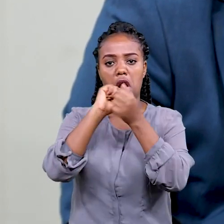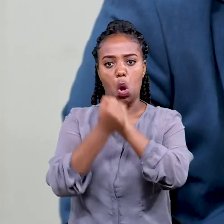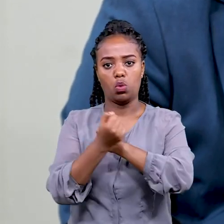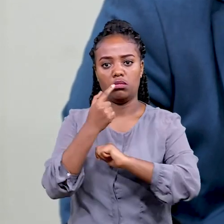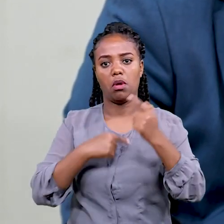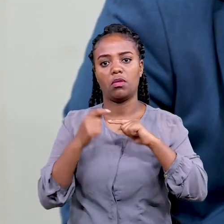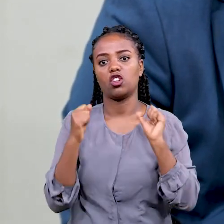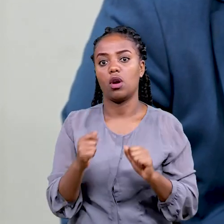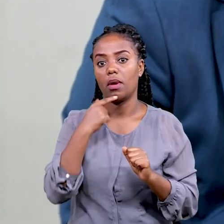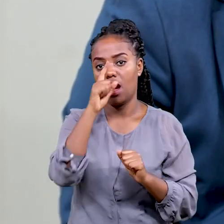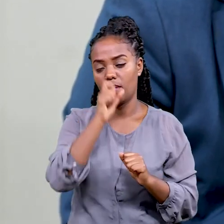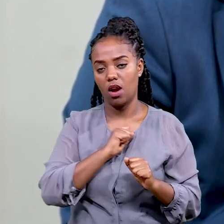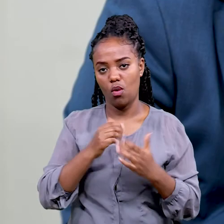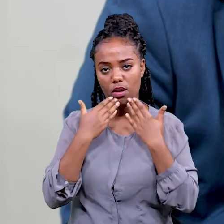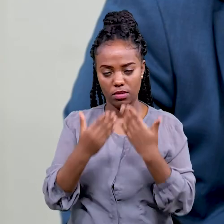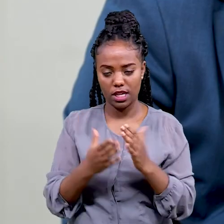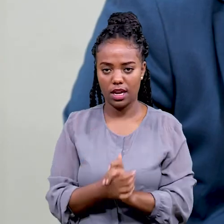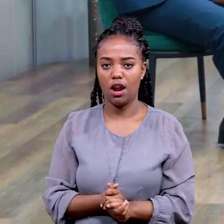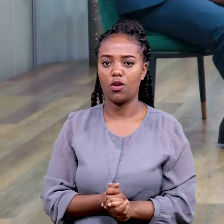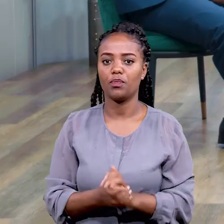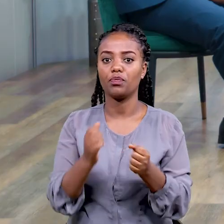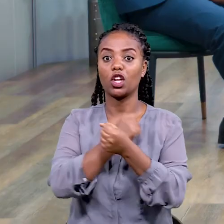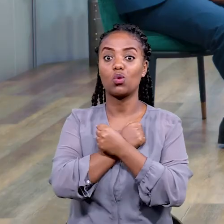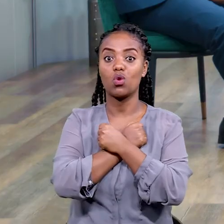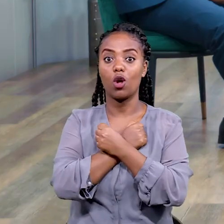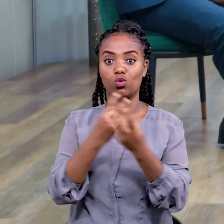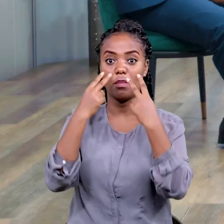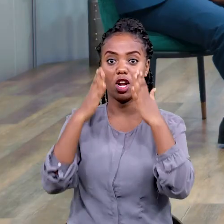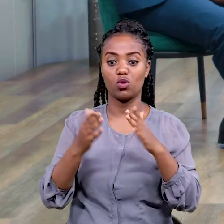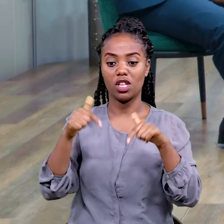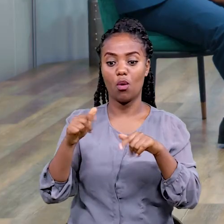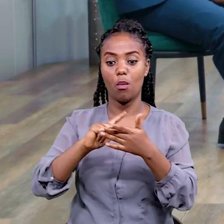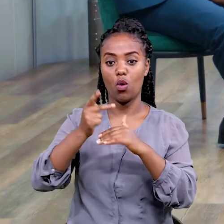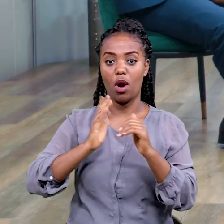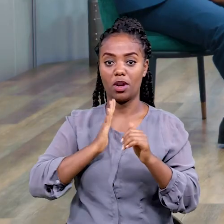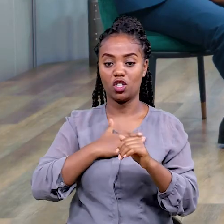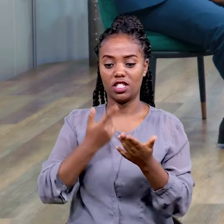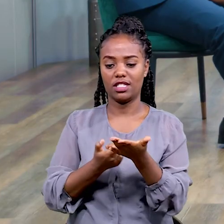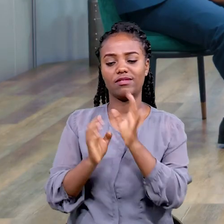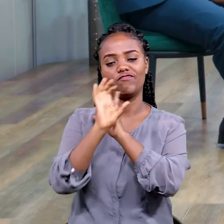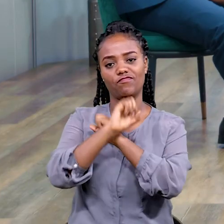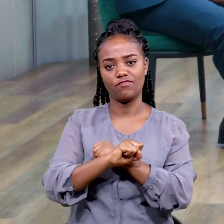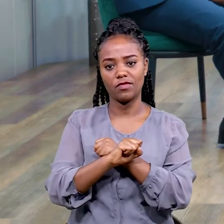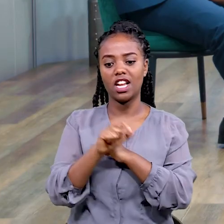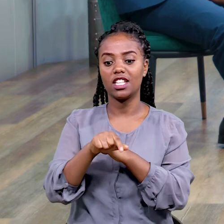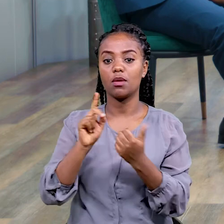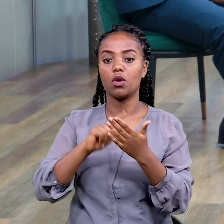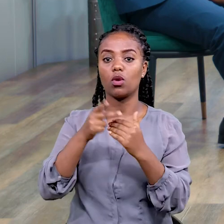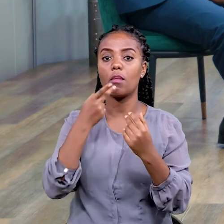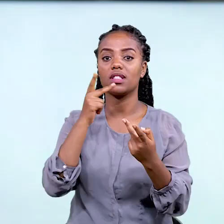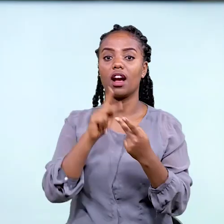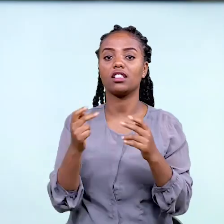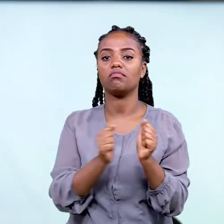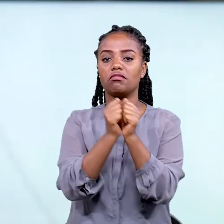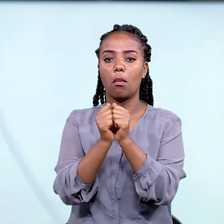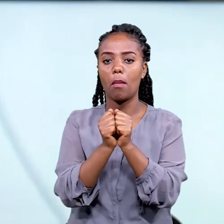የተወሰነ ለውጥ ለማምጣት እንችላለን ብዬ አምናለሁ። አመሰግናለሁ። የተወደዳችሁ ተመልካቾቻችን የዛሬው መሰናዷችንን እዚህ ላይ እናበቃለን። ለዚህ